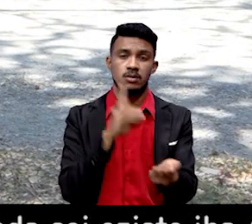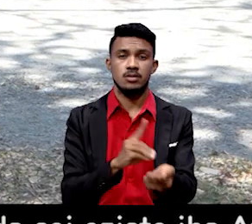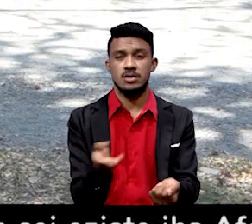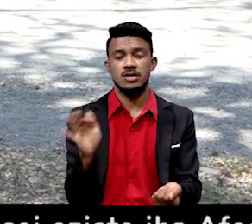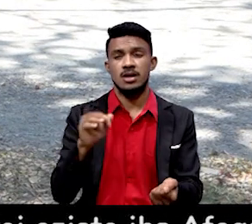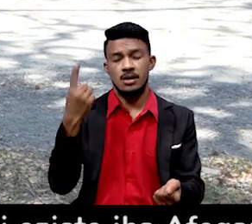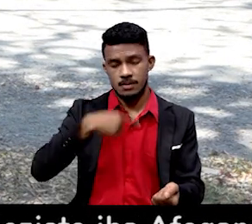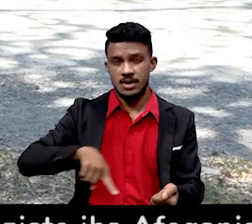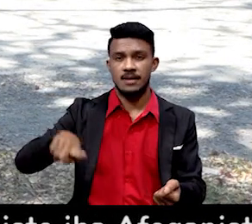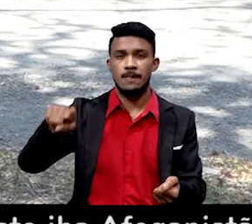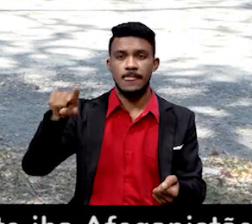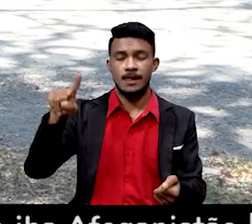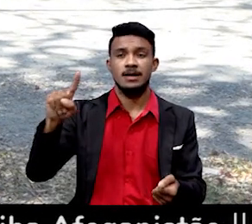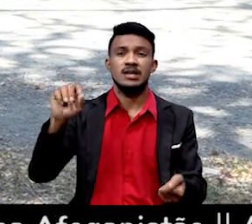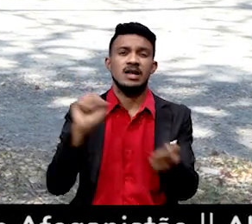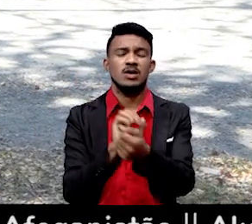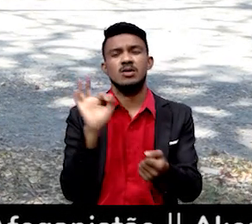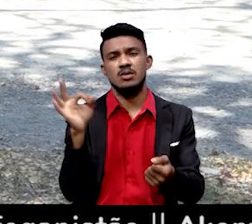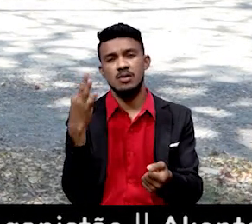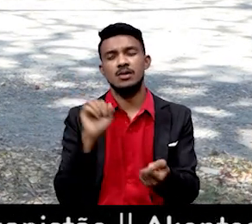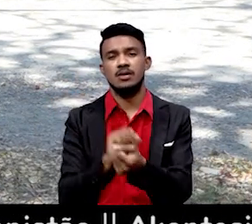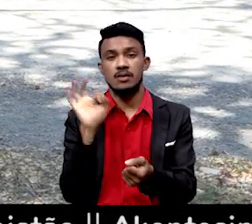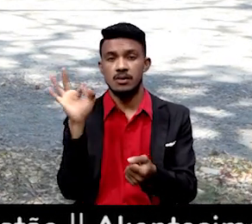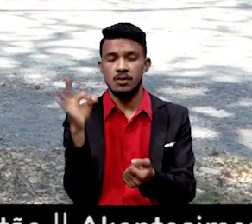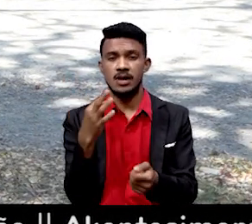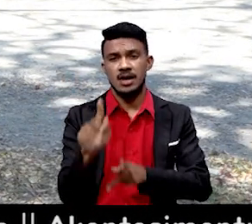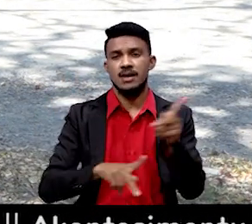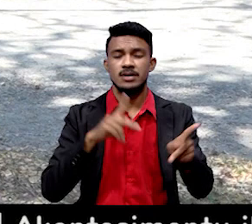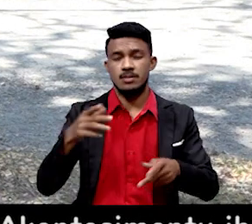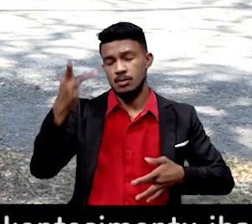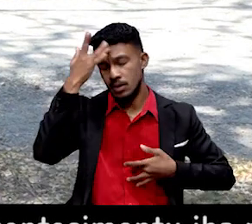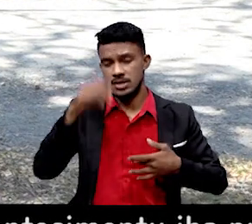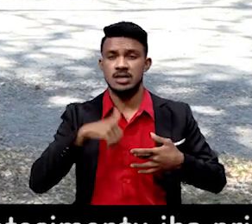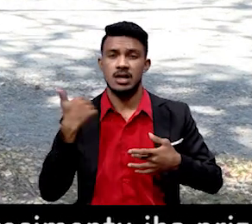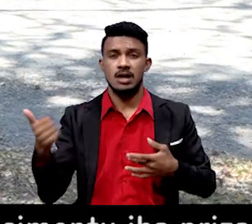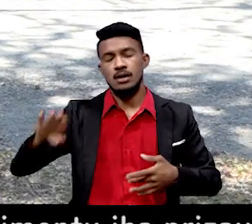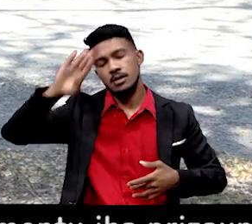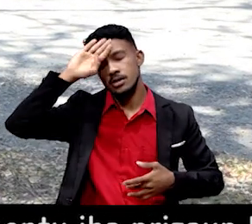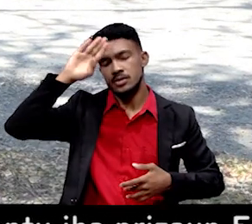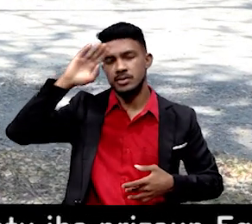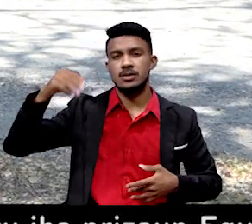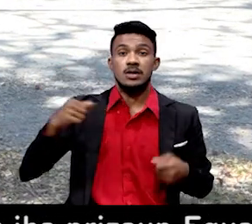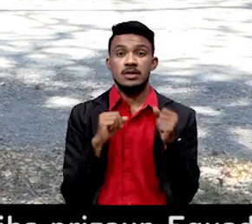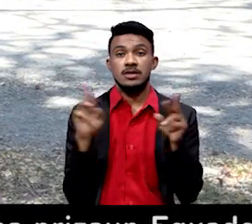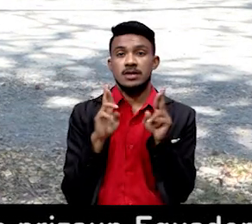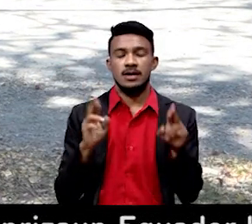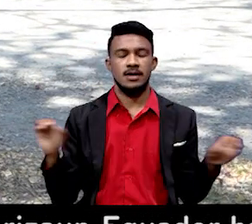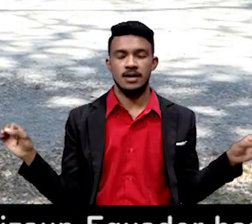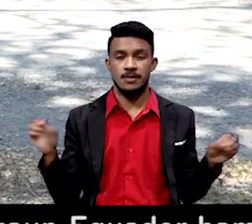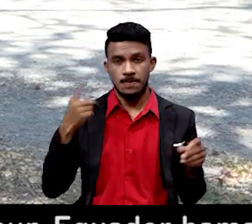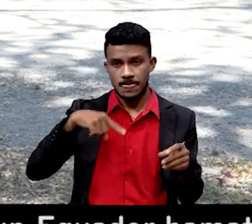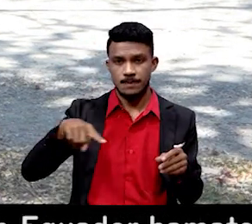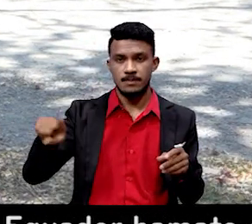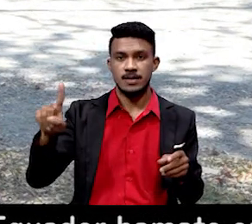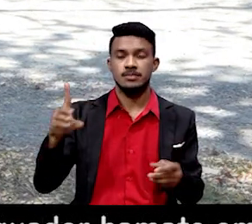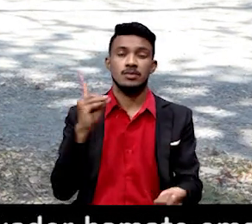waktu tu baru dia ada corona baru itu corona masih emas seram moras dalam rumah ismana ini seram bahin apa nih bah doktor